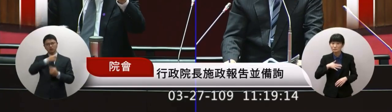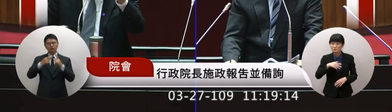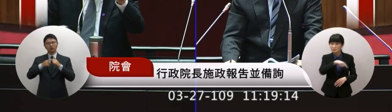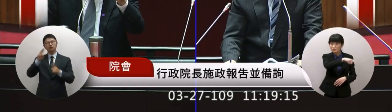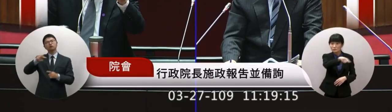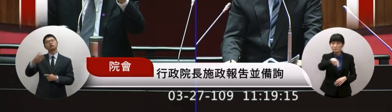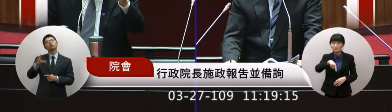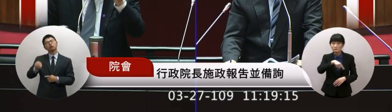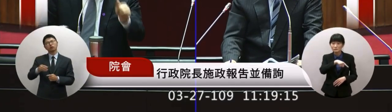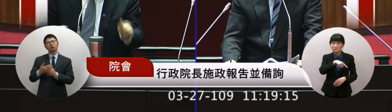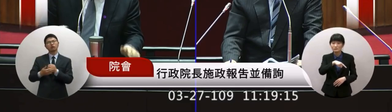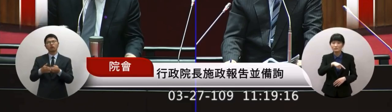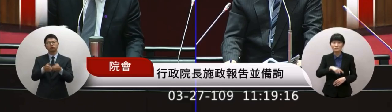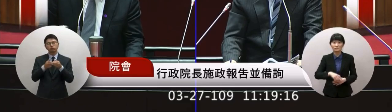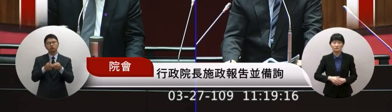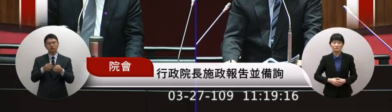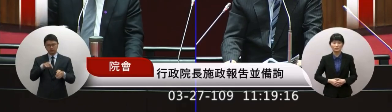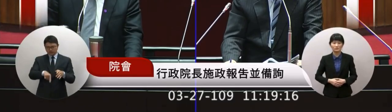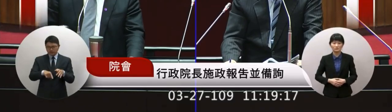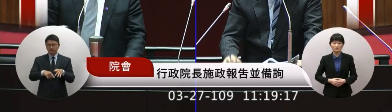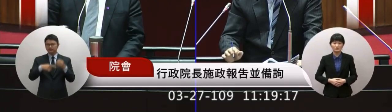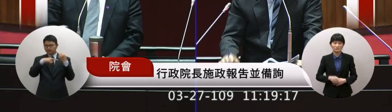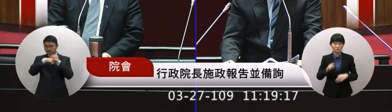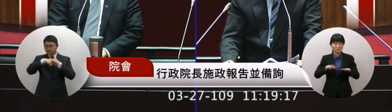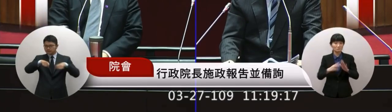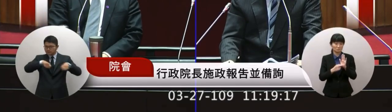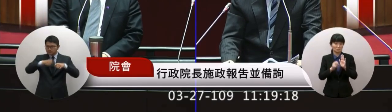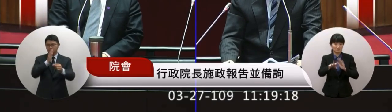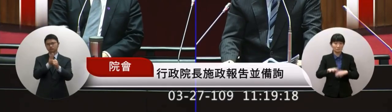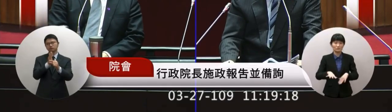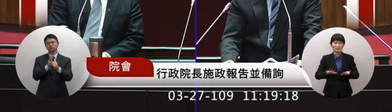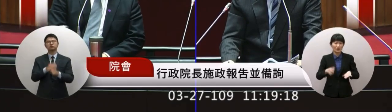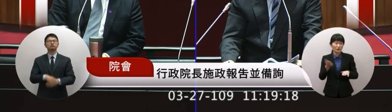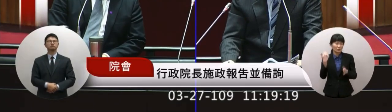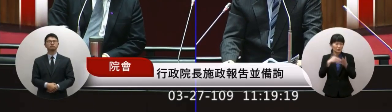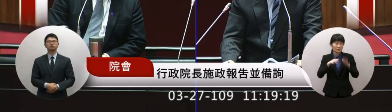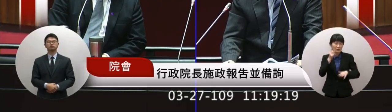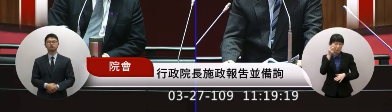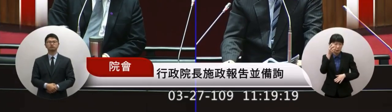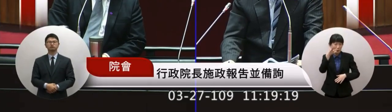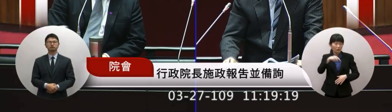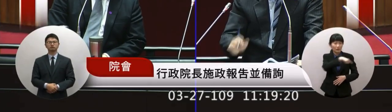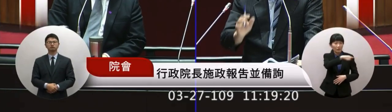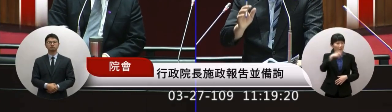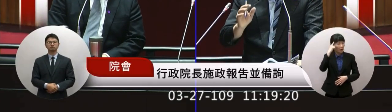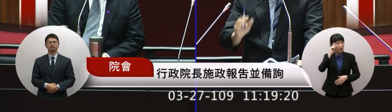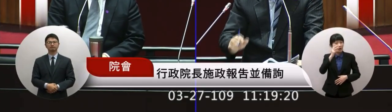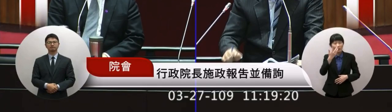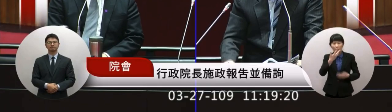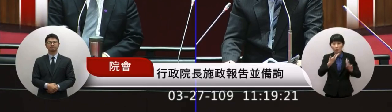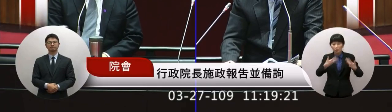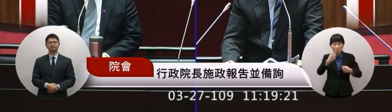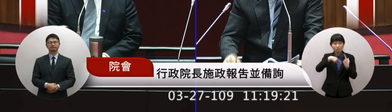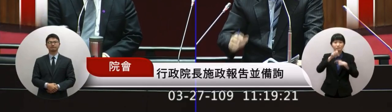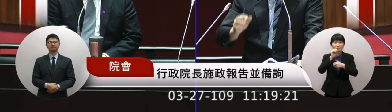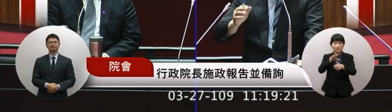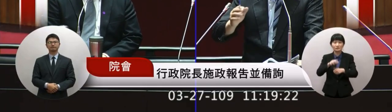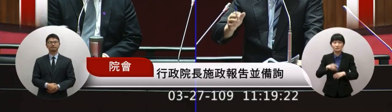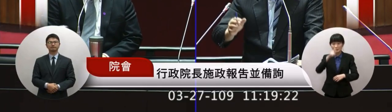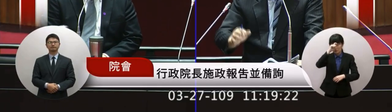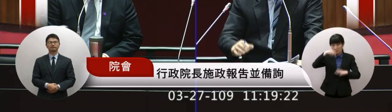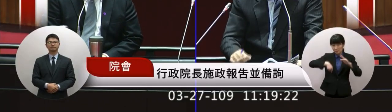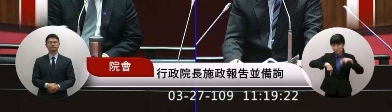现在有这样的。有这样的作业， 因为已经经过好几个月，他们的心声呐，啊，我相信行政院你应该